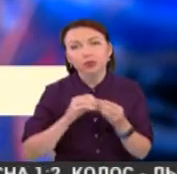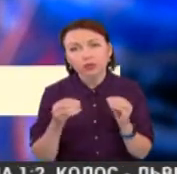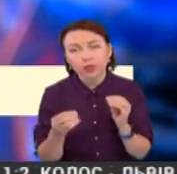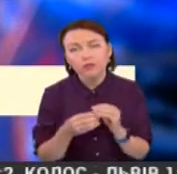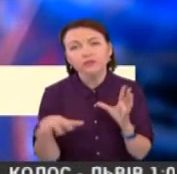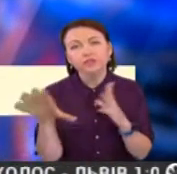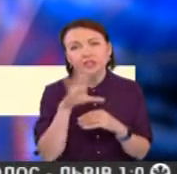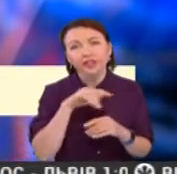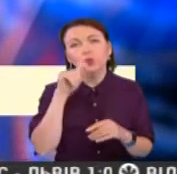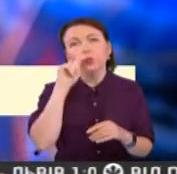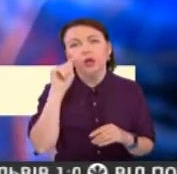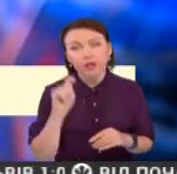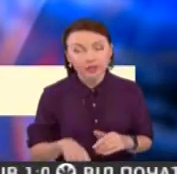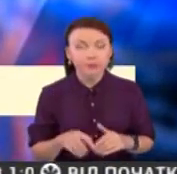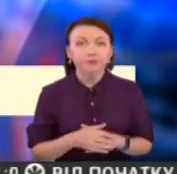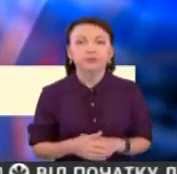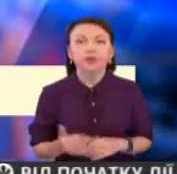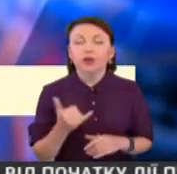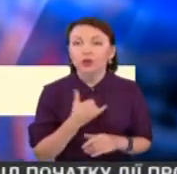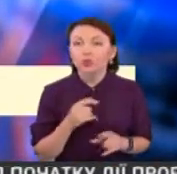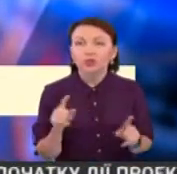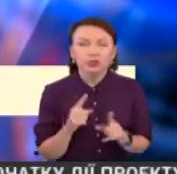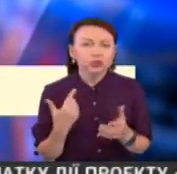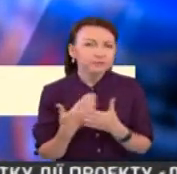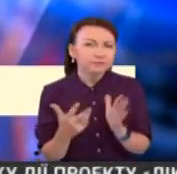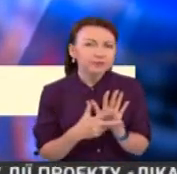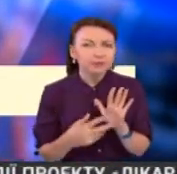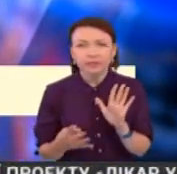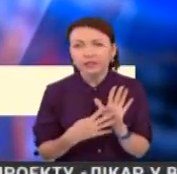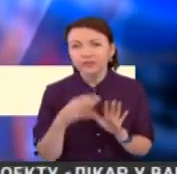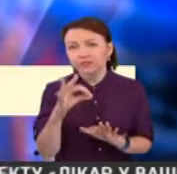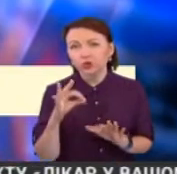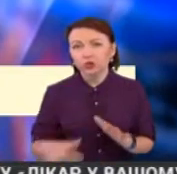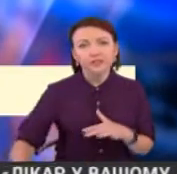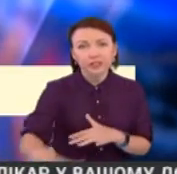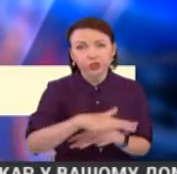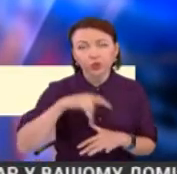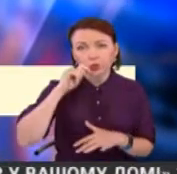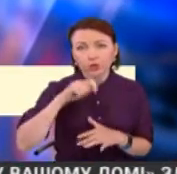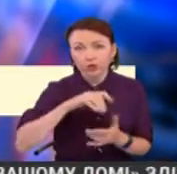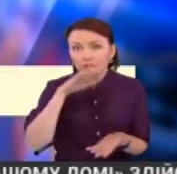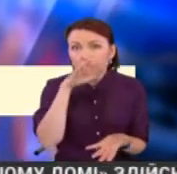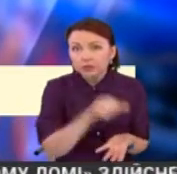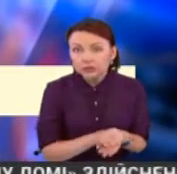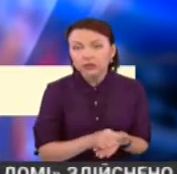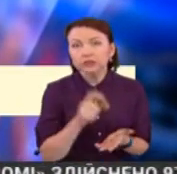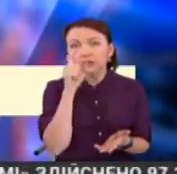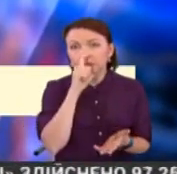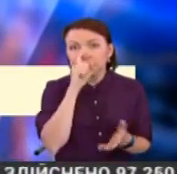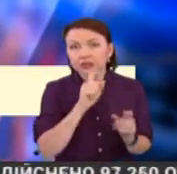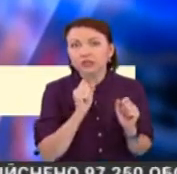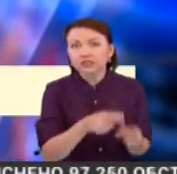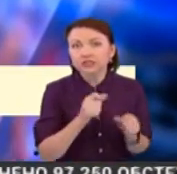всієї України. У нас щось 8 чи 9% території України зайняте